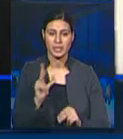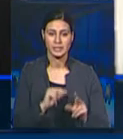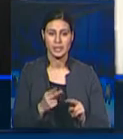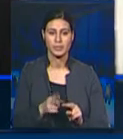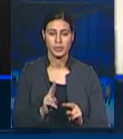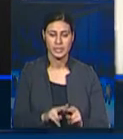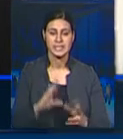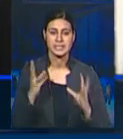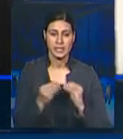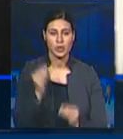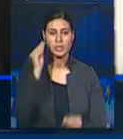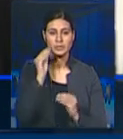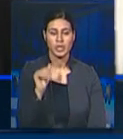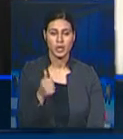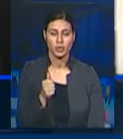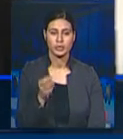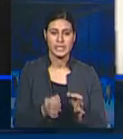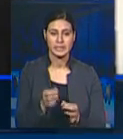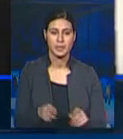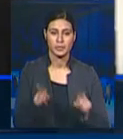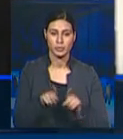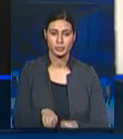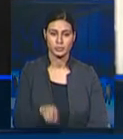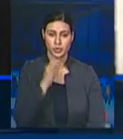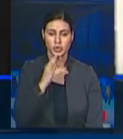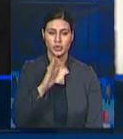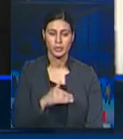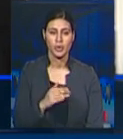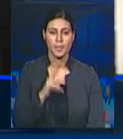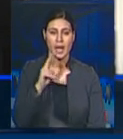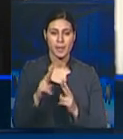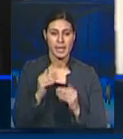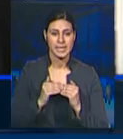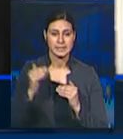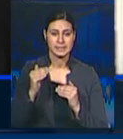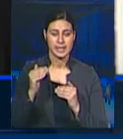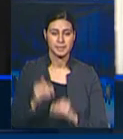ანუ ზოგადად იმჟალა როგორც პირველ ინსტანციის სასამართლომ ის შემდგომ აპელაციამ